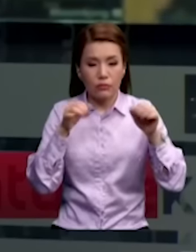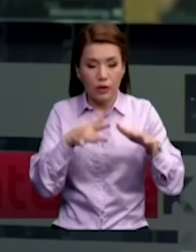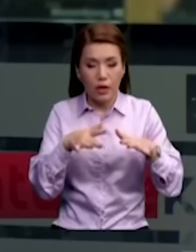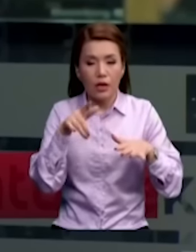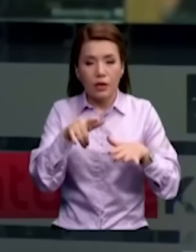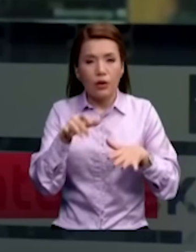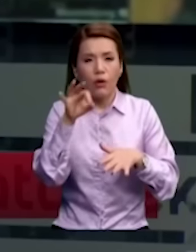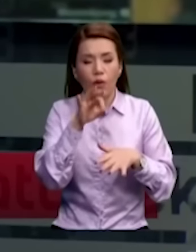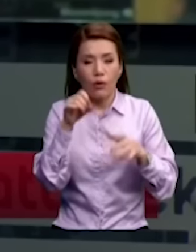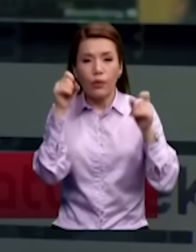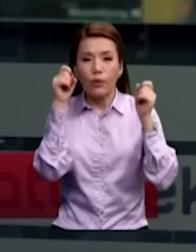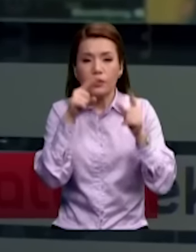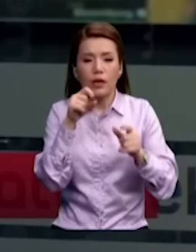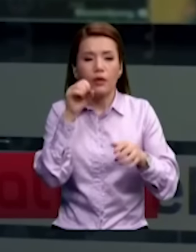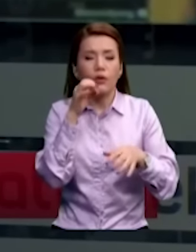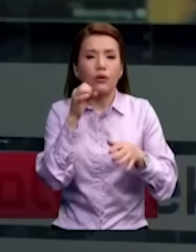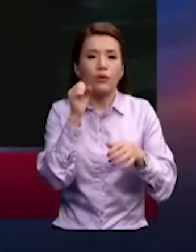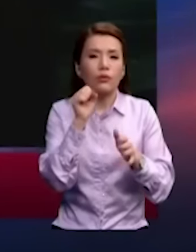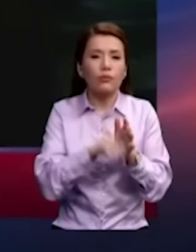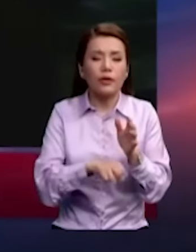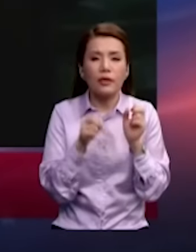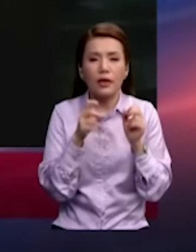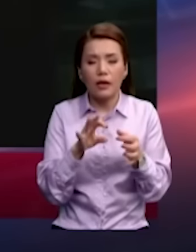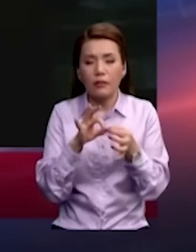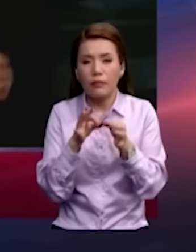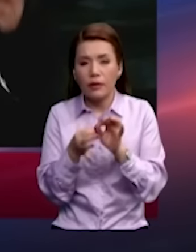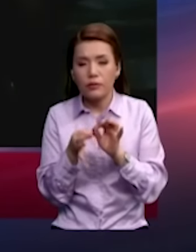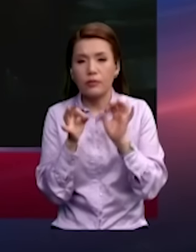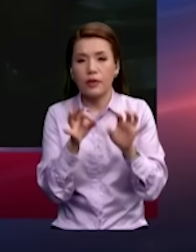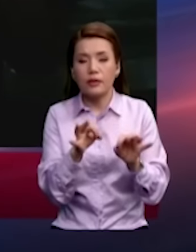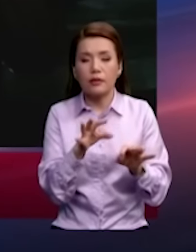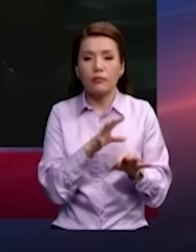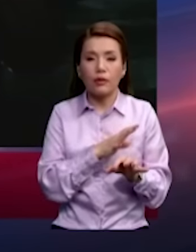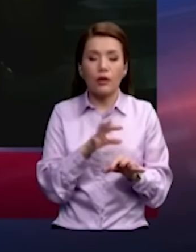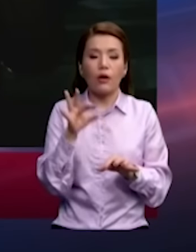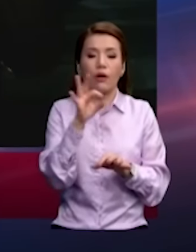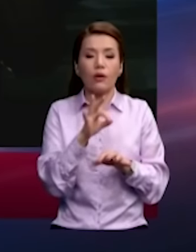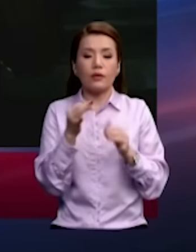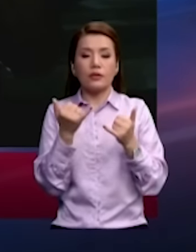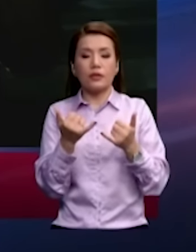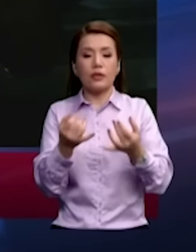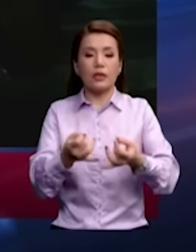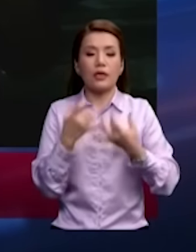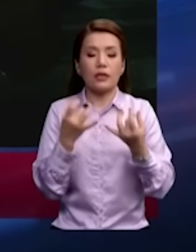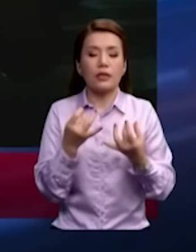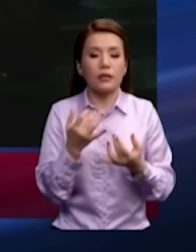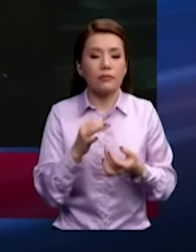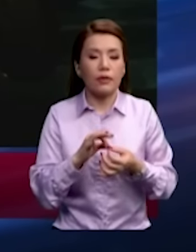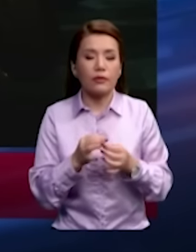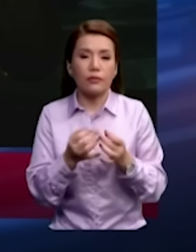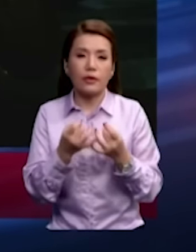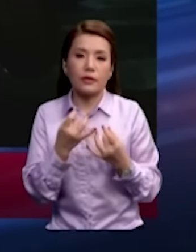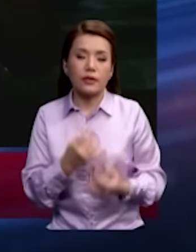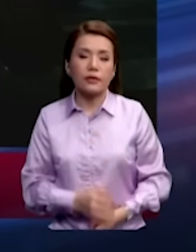также опровержение защитников Бишимбаева. Всеми деталями и подробностями этого громкого дела готова поделиться моя коллега Саяна